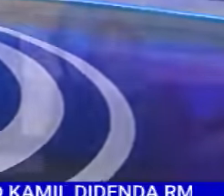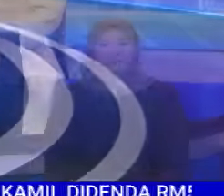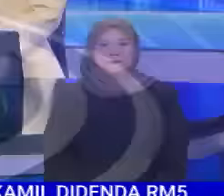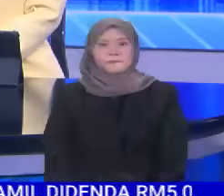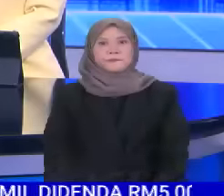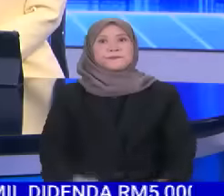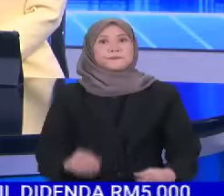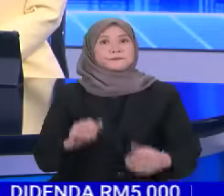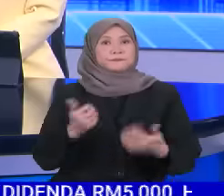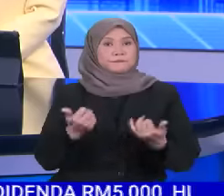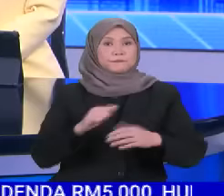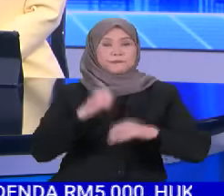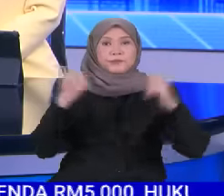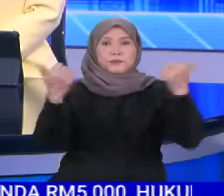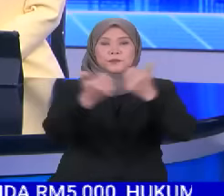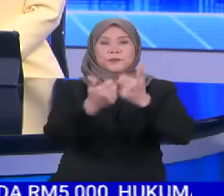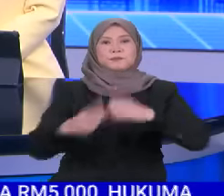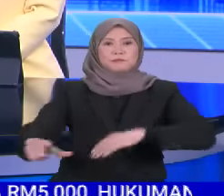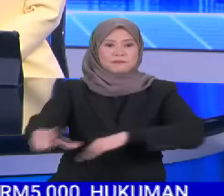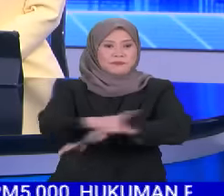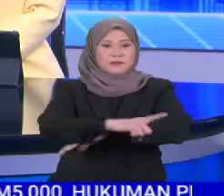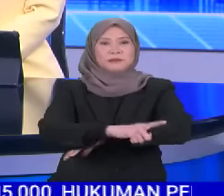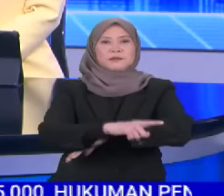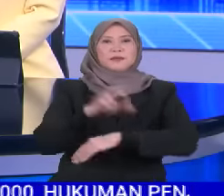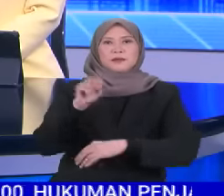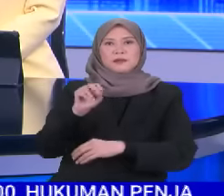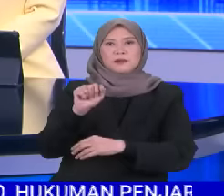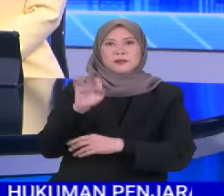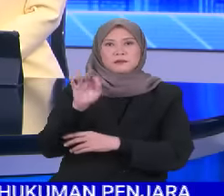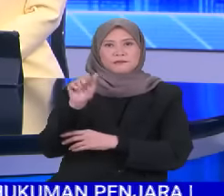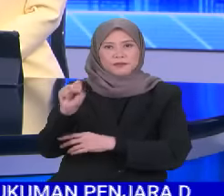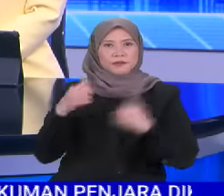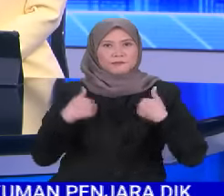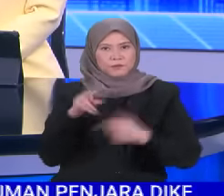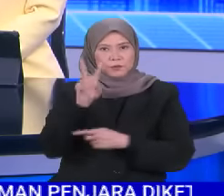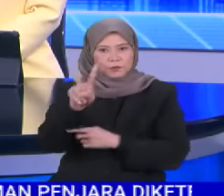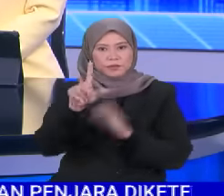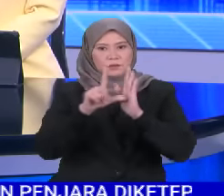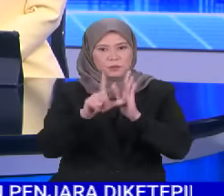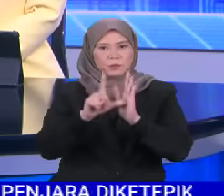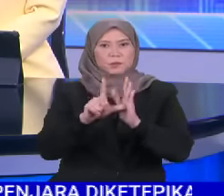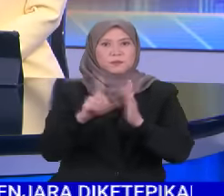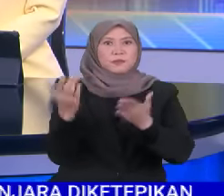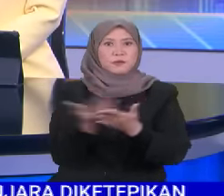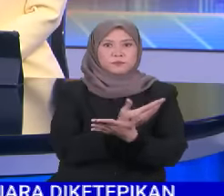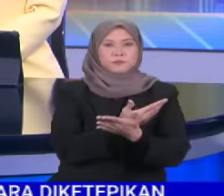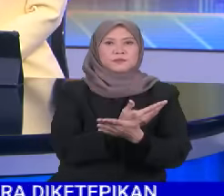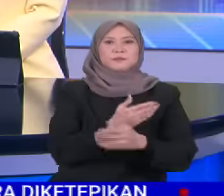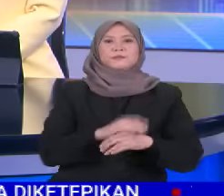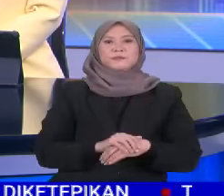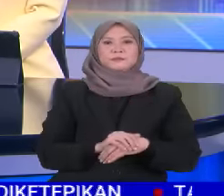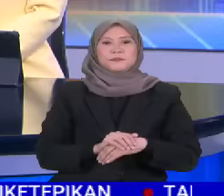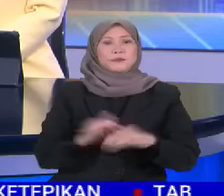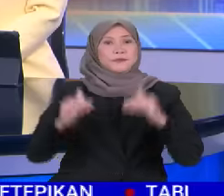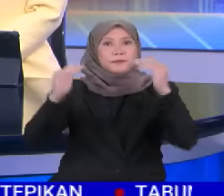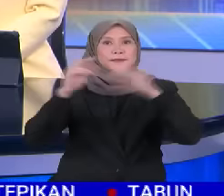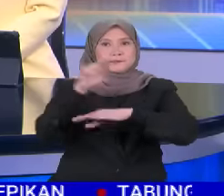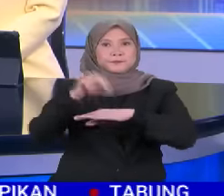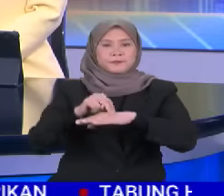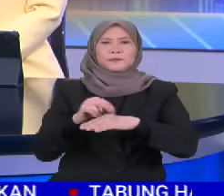pertumbuhan belalang kebangsaan nafas melancarkan dua logo baru bagi peladen Nita dan peladang muda peringkat kebangsaan